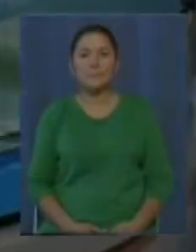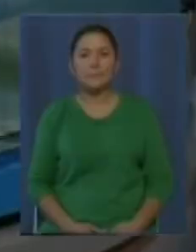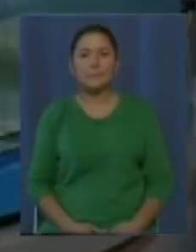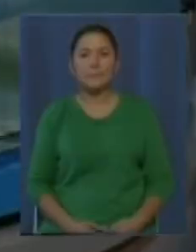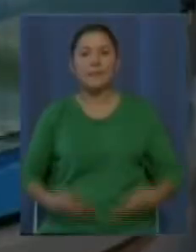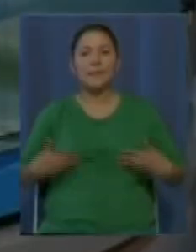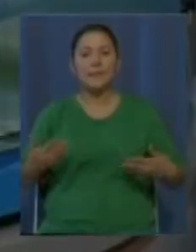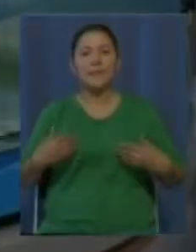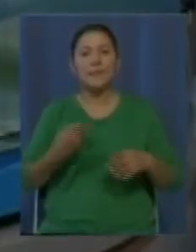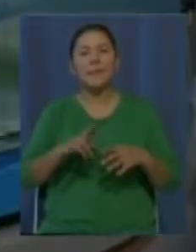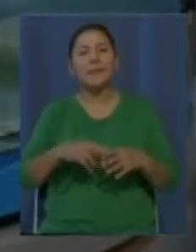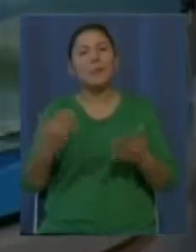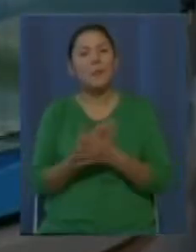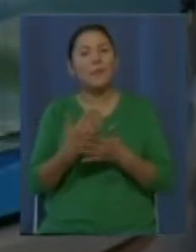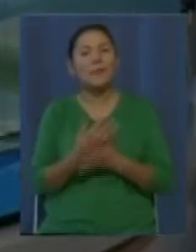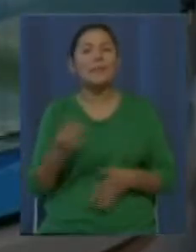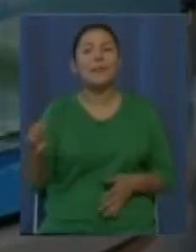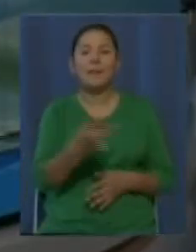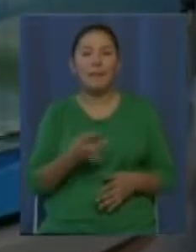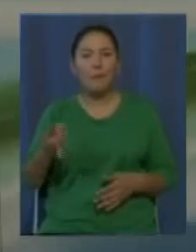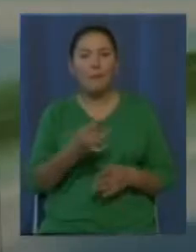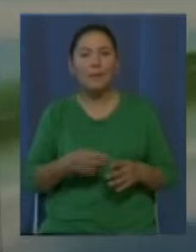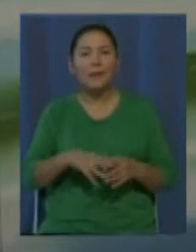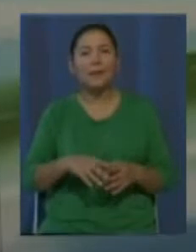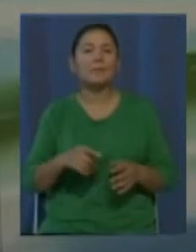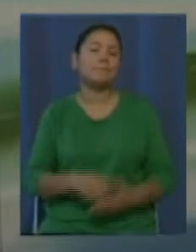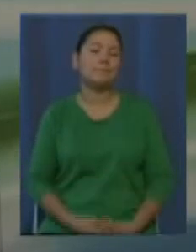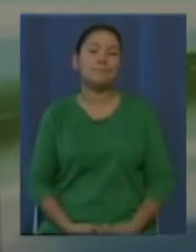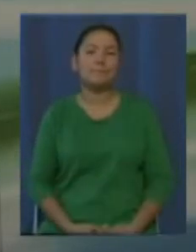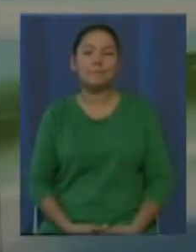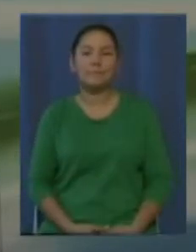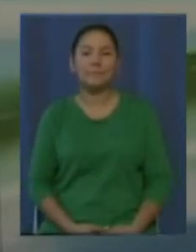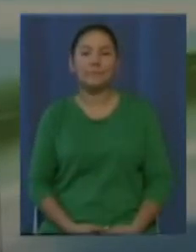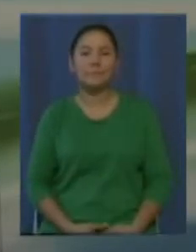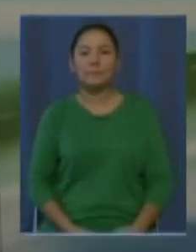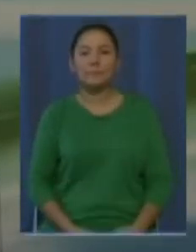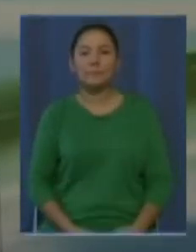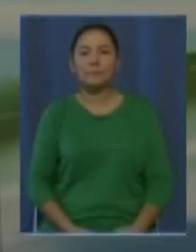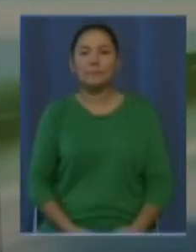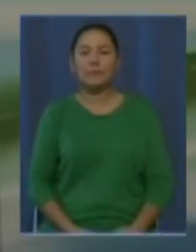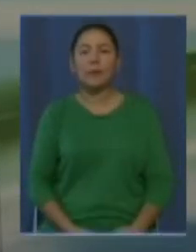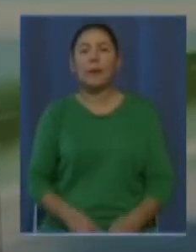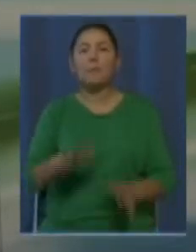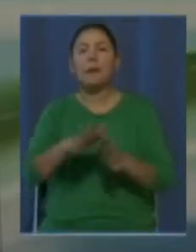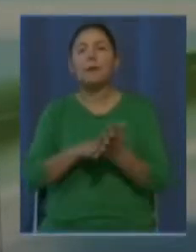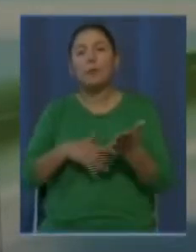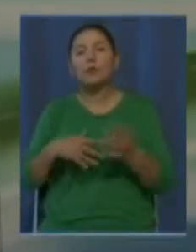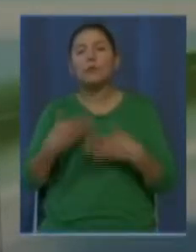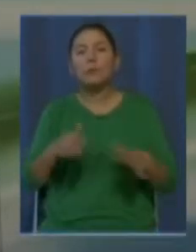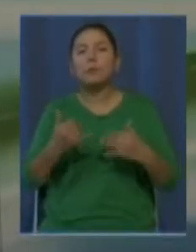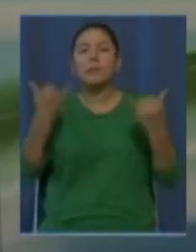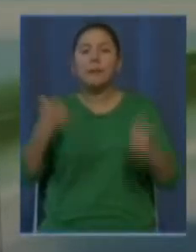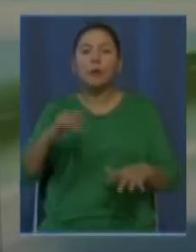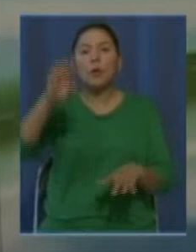Армысыздар ағайын, эфирде өңір жаңалықтары, студияда Қанат Айтбай. Бүгінгі жаңалықтар облыс орталығынан Шалғай орналасқан берекелі Бейне